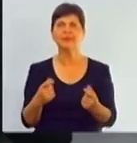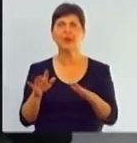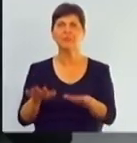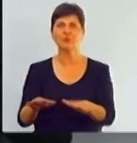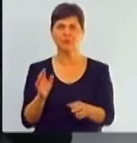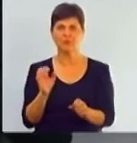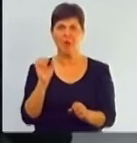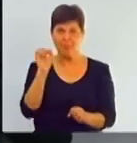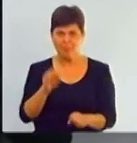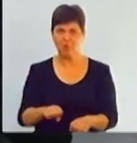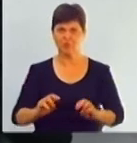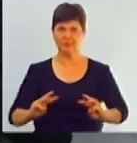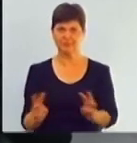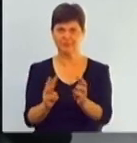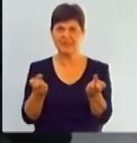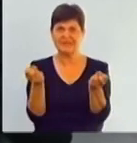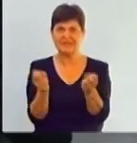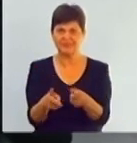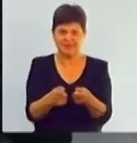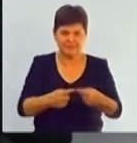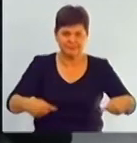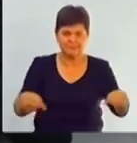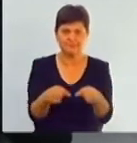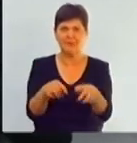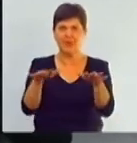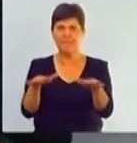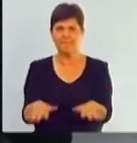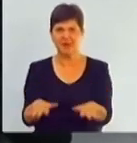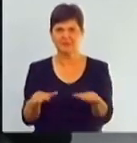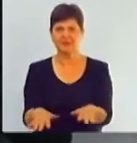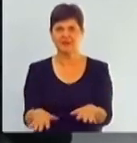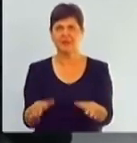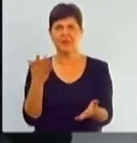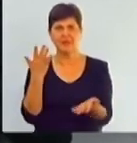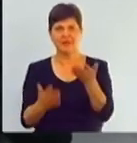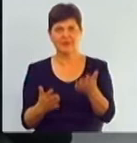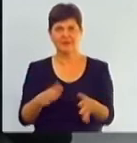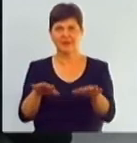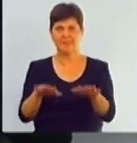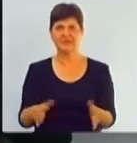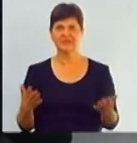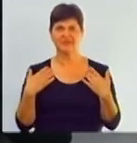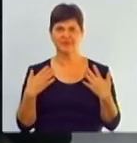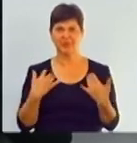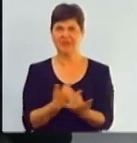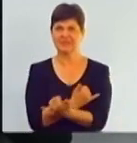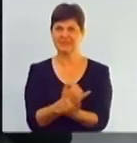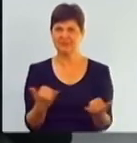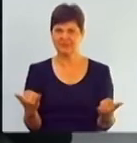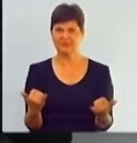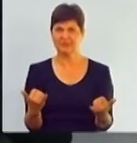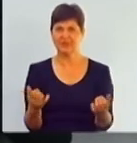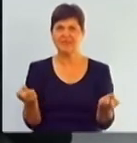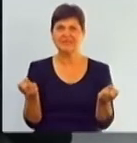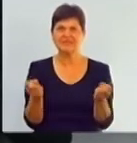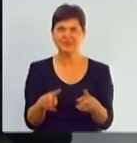Багаття розводити в спеціально відведених місцях. Тобто, якщо місце відпочинку забезпечене певними пристроями,